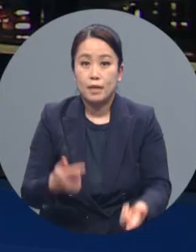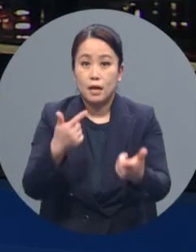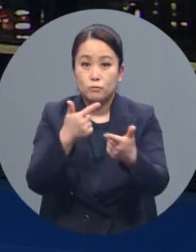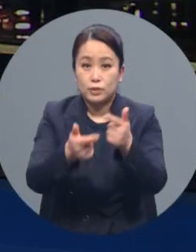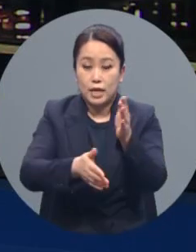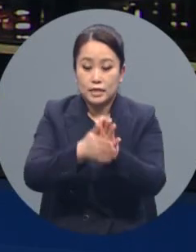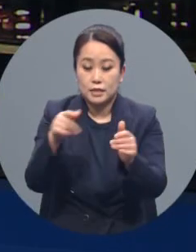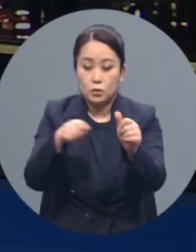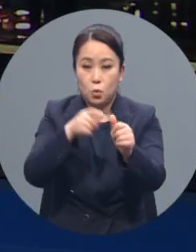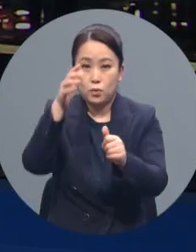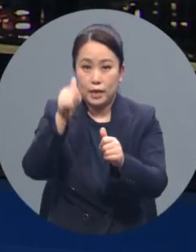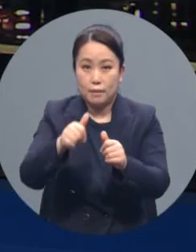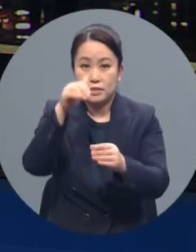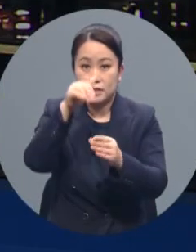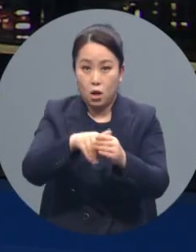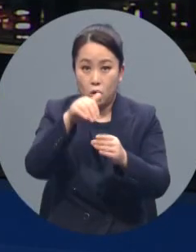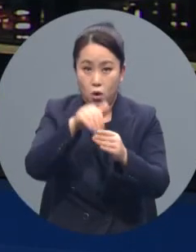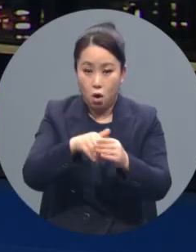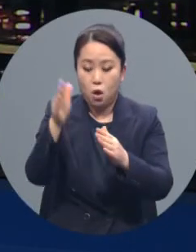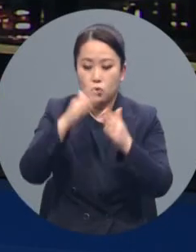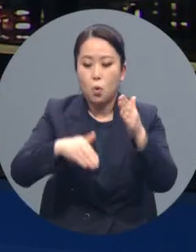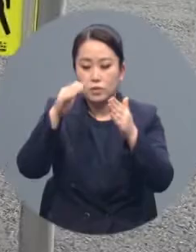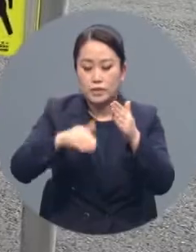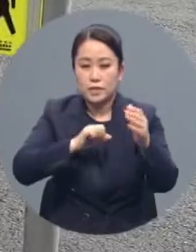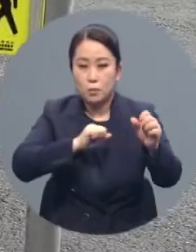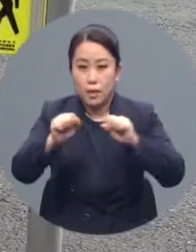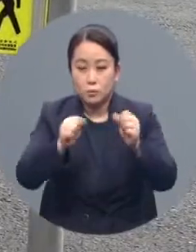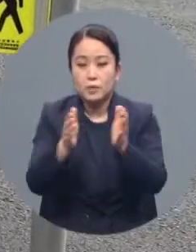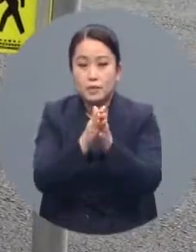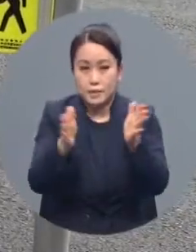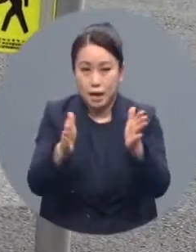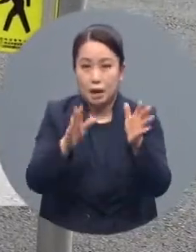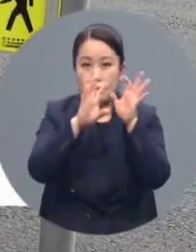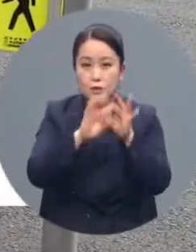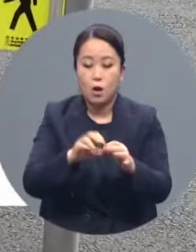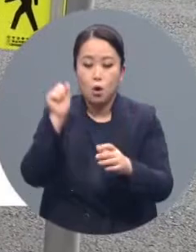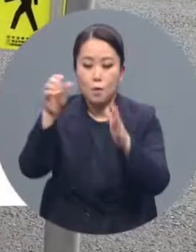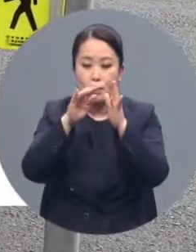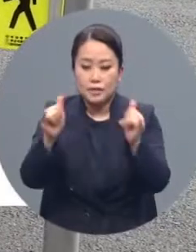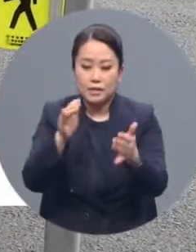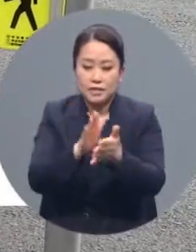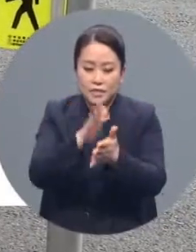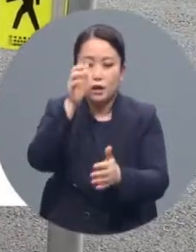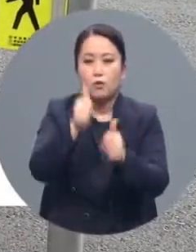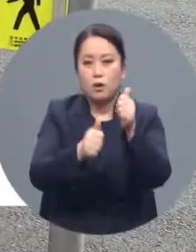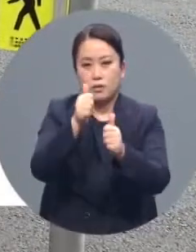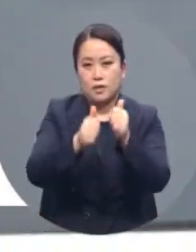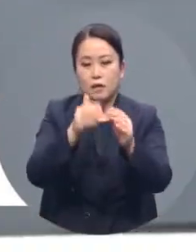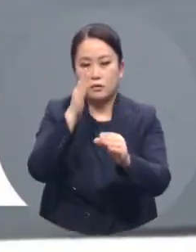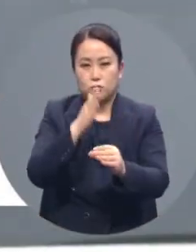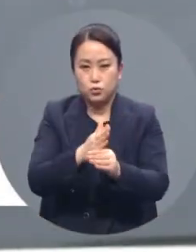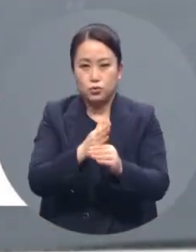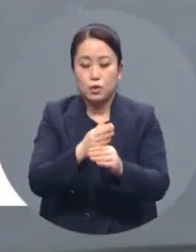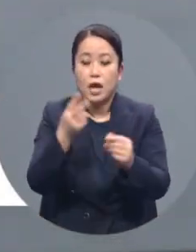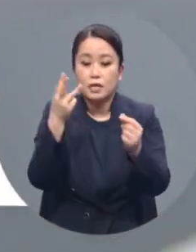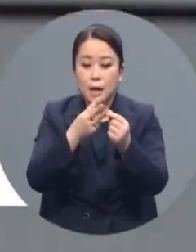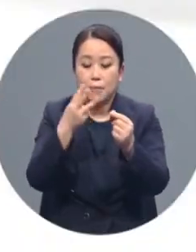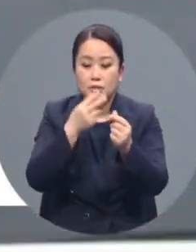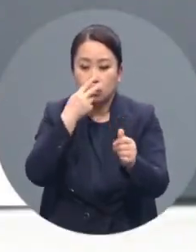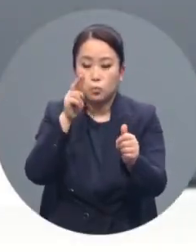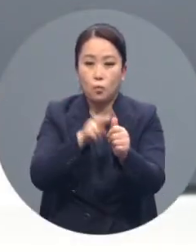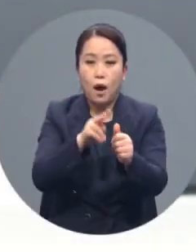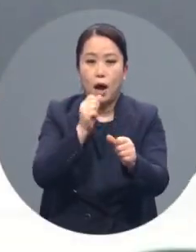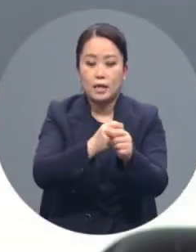부산 실 교육감 선거에 공식 선거운동이 시작되면서 후보들이 치열한 경쟁을 벌이고 있습니다 3선에 도전하는